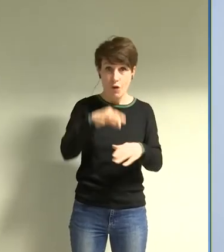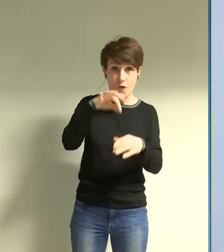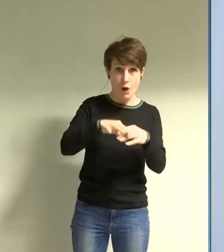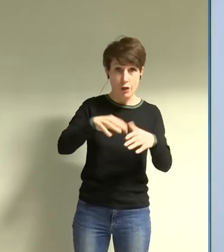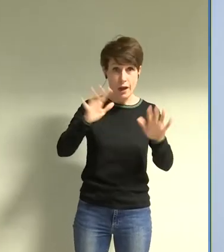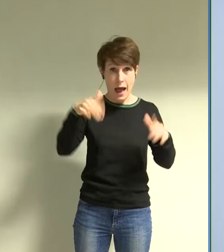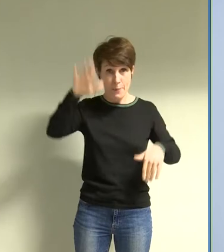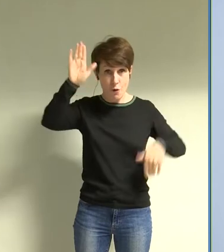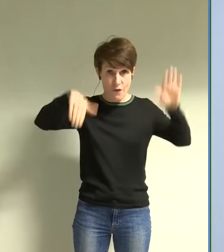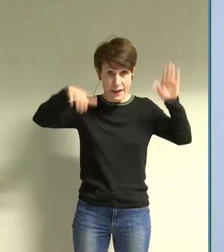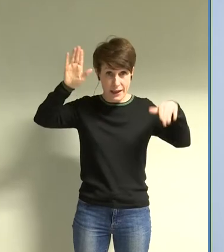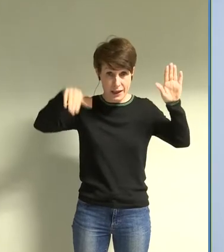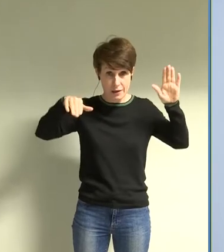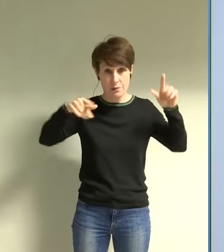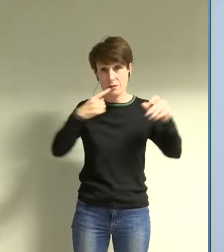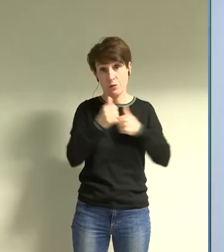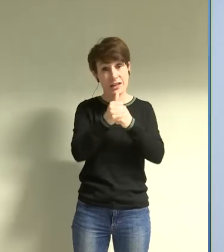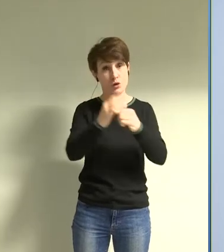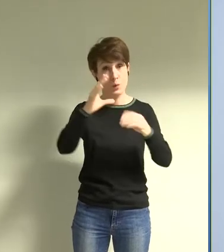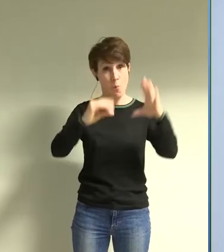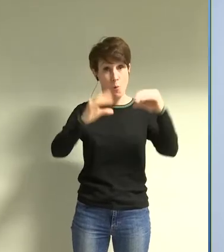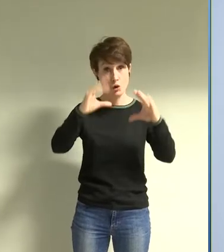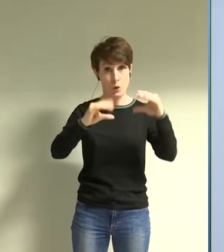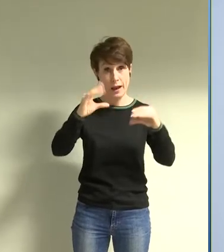levée il s'agit d'une proportionnelle au plus fort reste